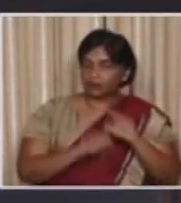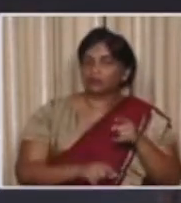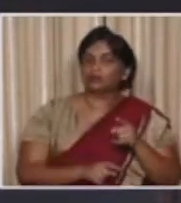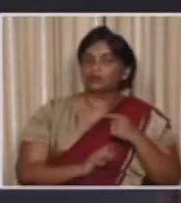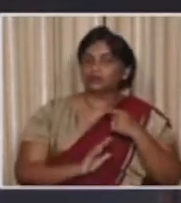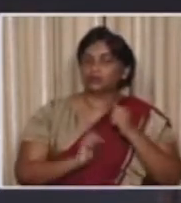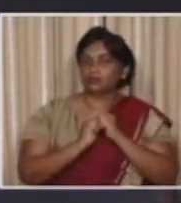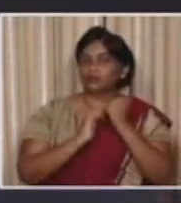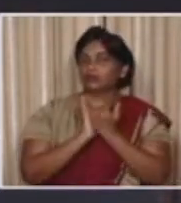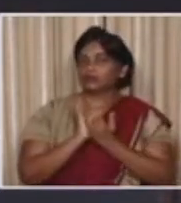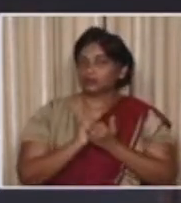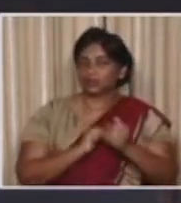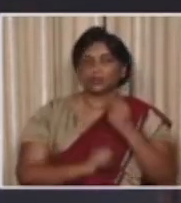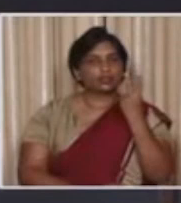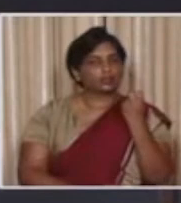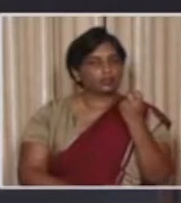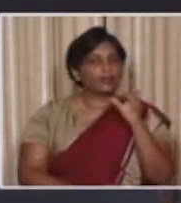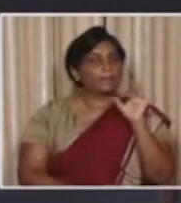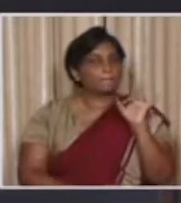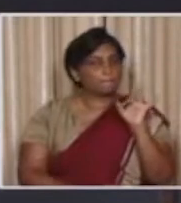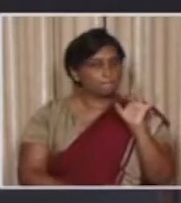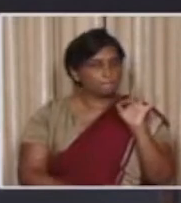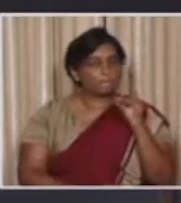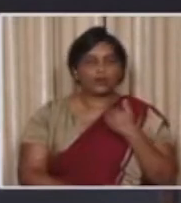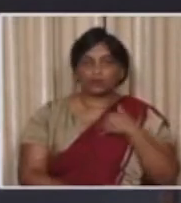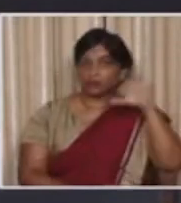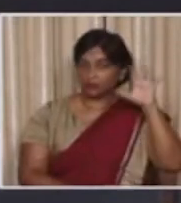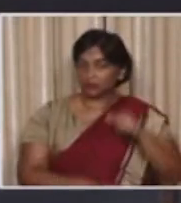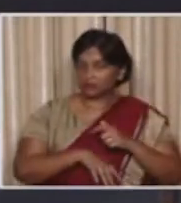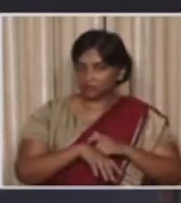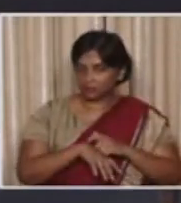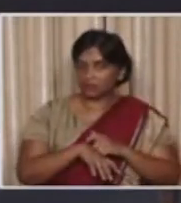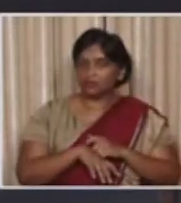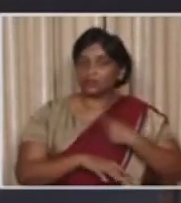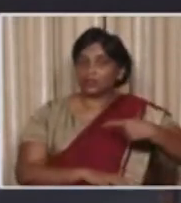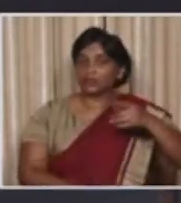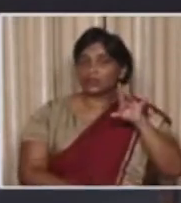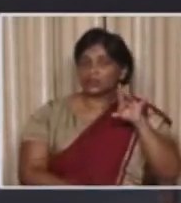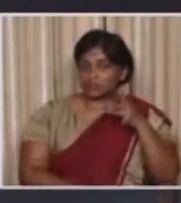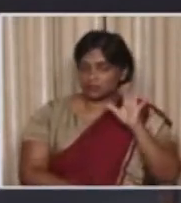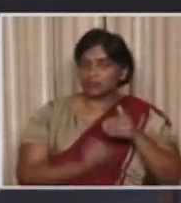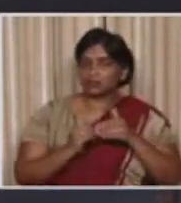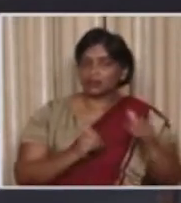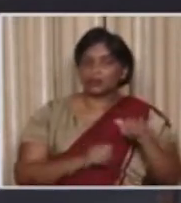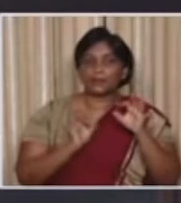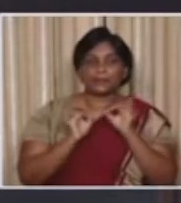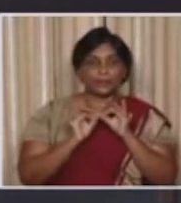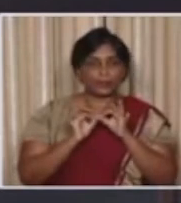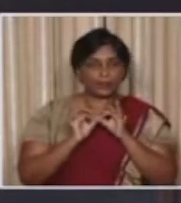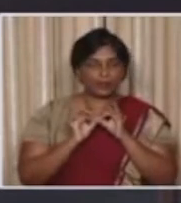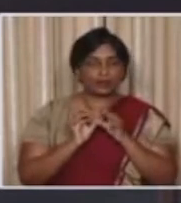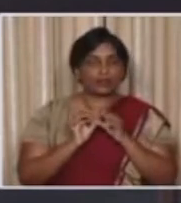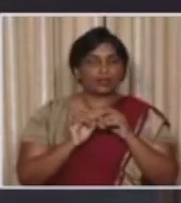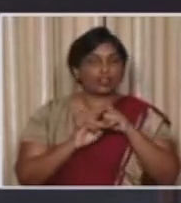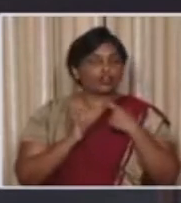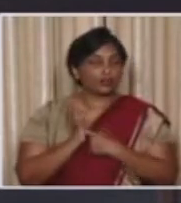මේ වැඩ කටයුතු කිරීම සඳහා 2015 අපි ගෙනාපු වෙලාවේ දින 100ක ඇතුළතදී මේ බිබිලේ